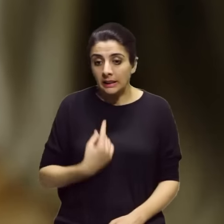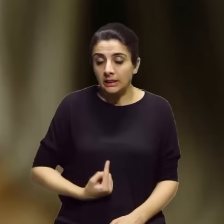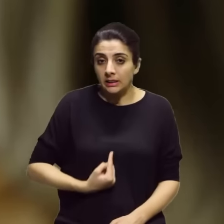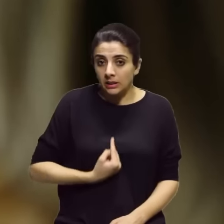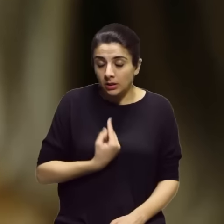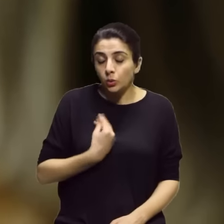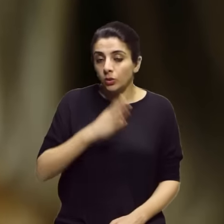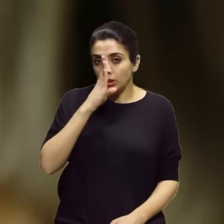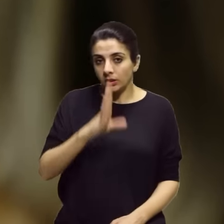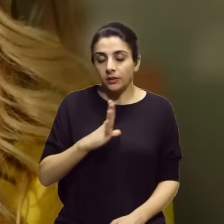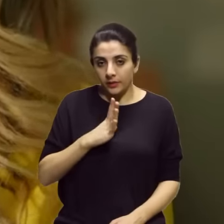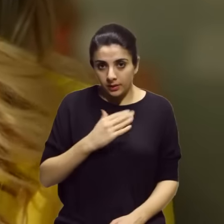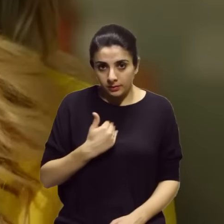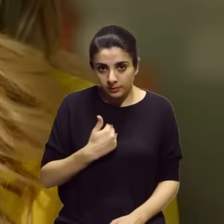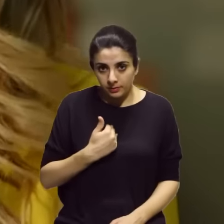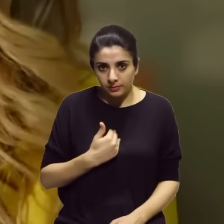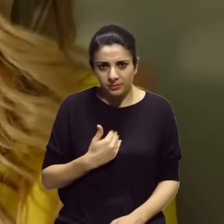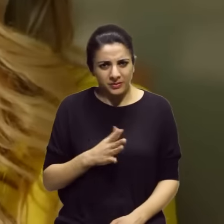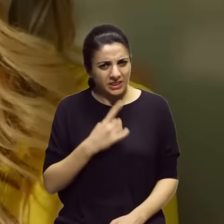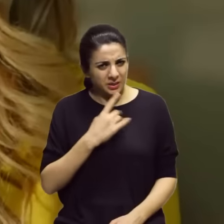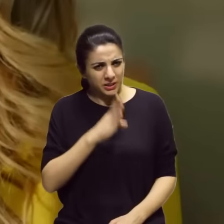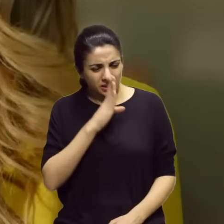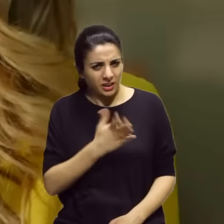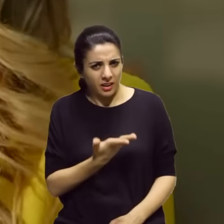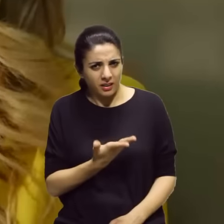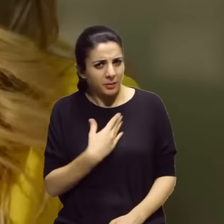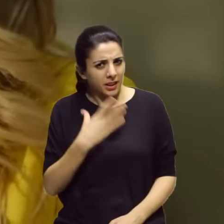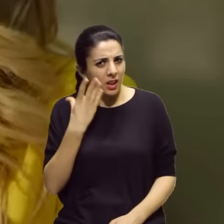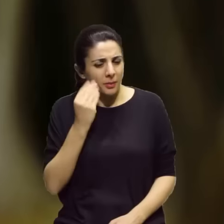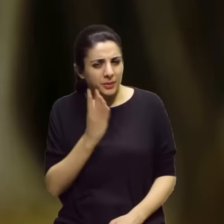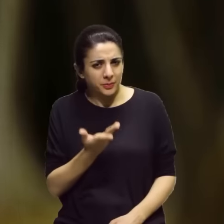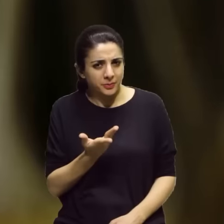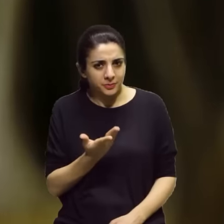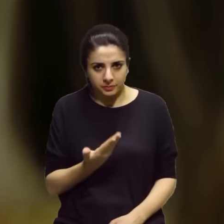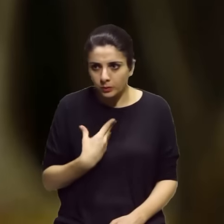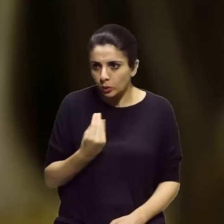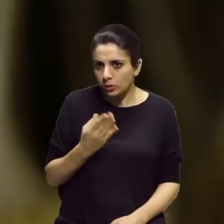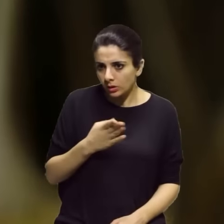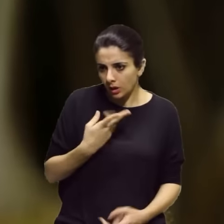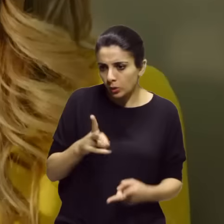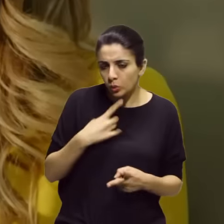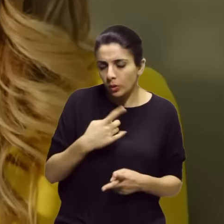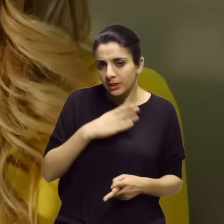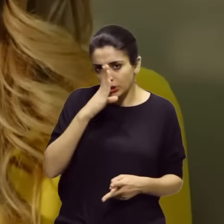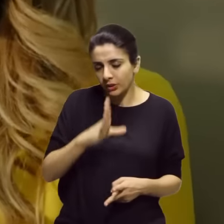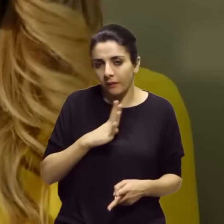Hislerimde gayet ciddiyim. Nasıl yani ciddiysin? Anlamıyorum. Basbayağı ciddiyim.